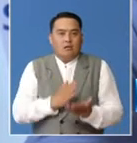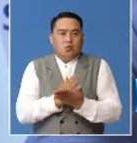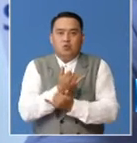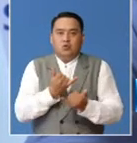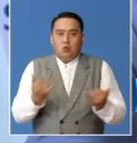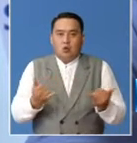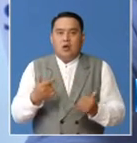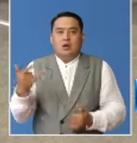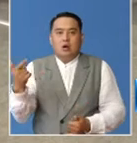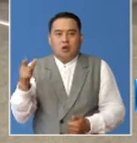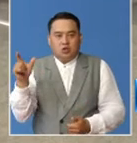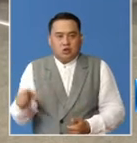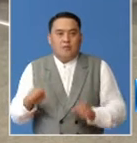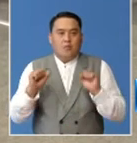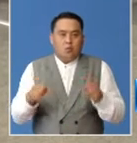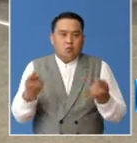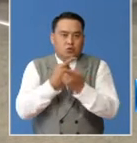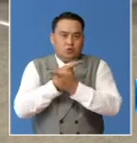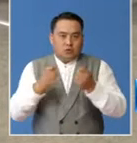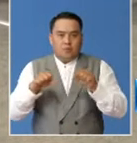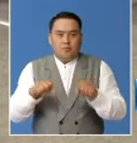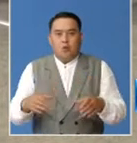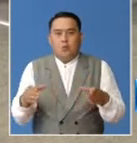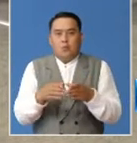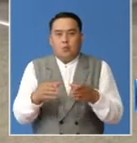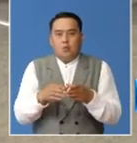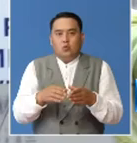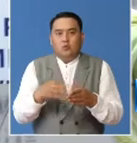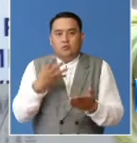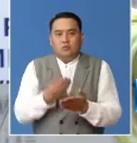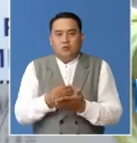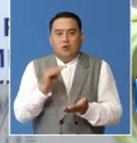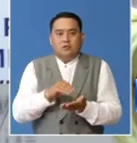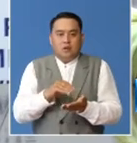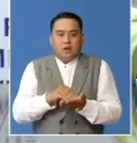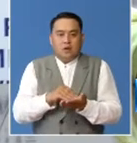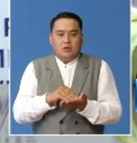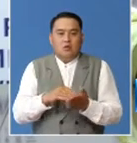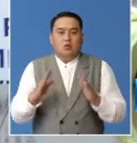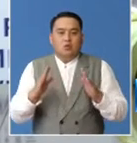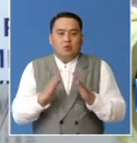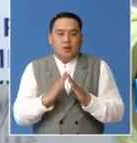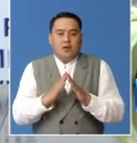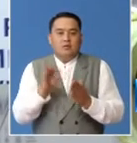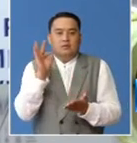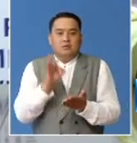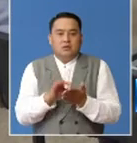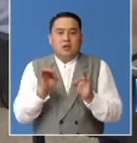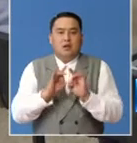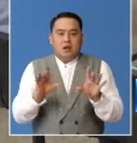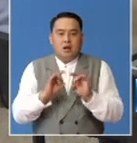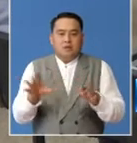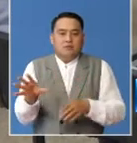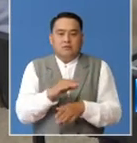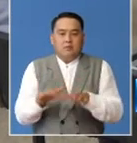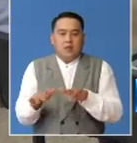услуг, гражданин может сообщить об этом непосредственно в фонд или поставить свою оценку на сайте, не выходя из дома. В целях разъяснения всех процедур